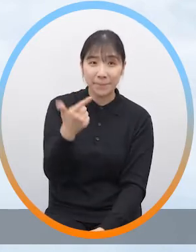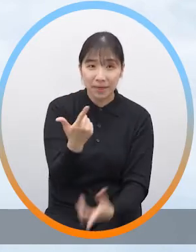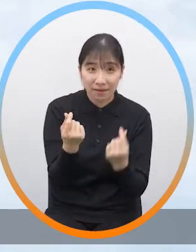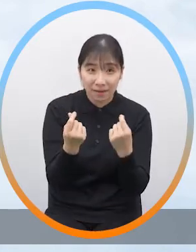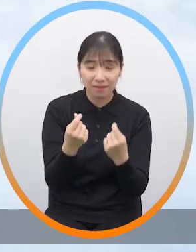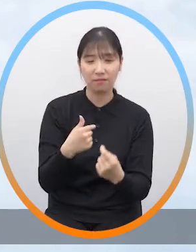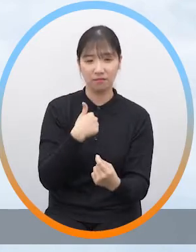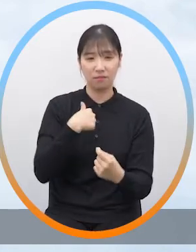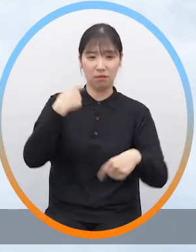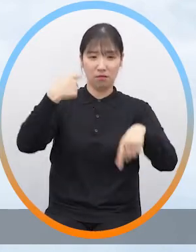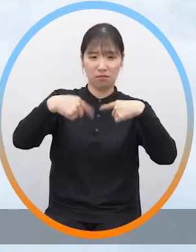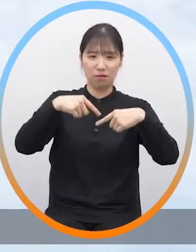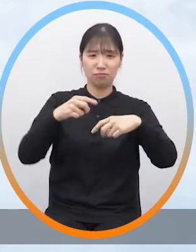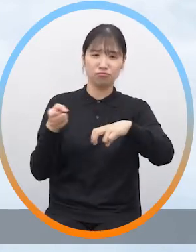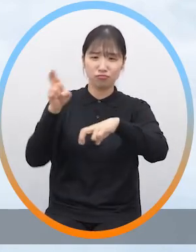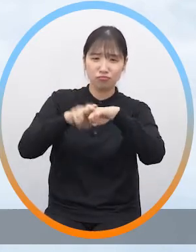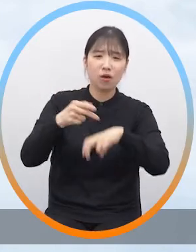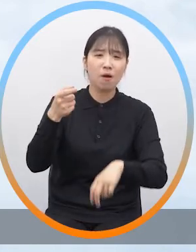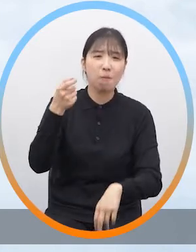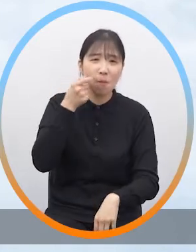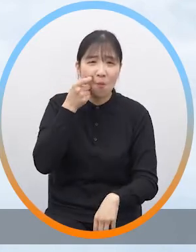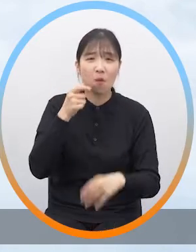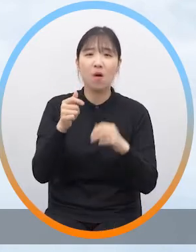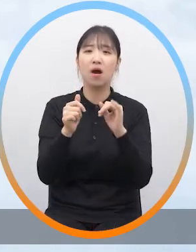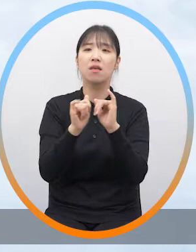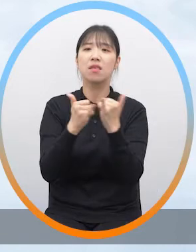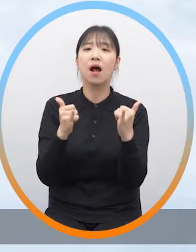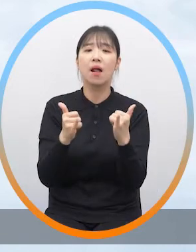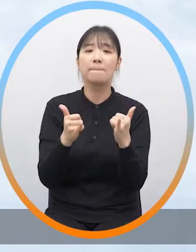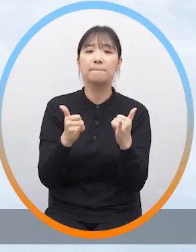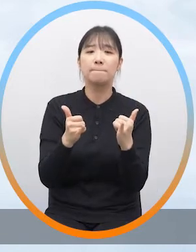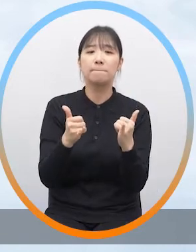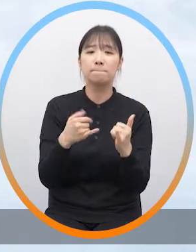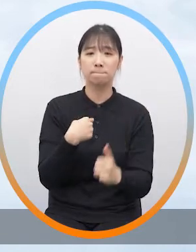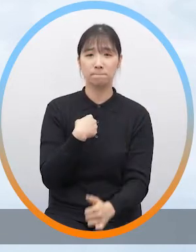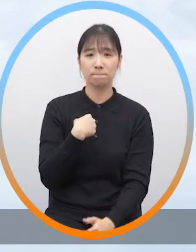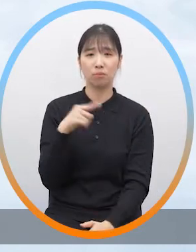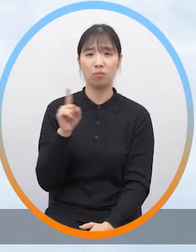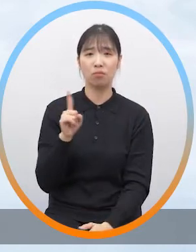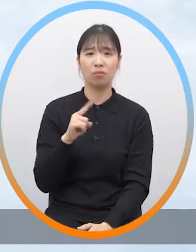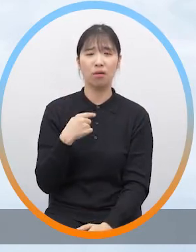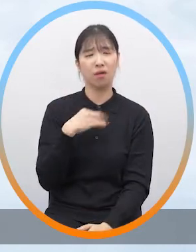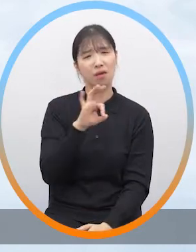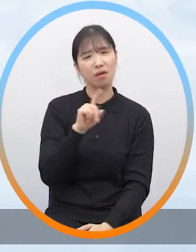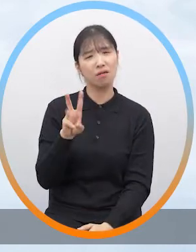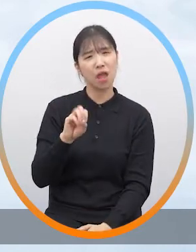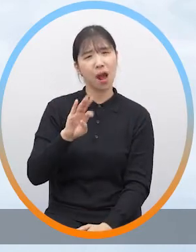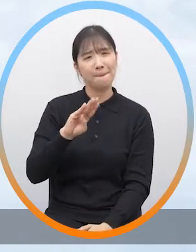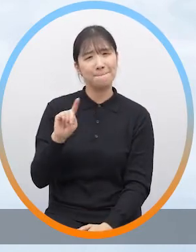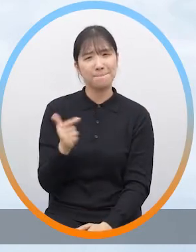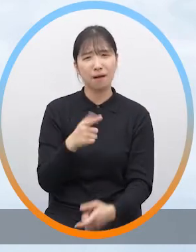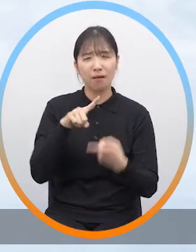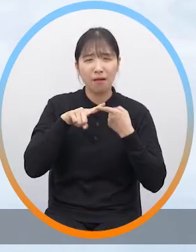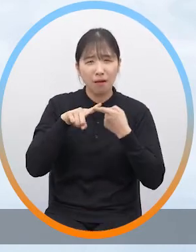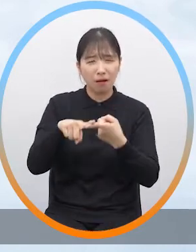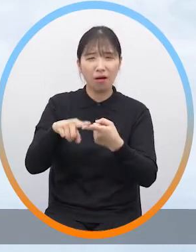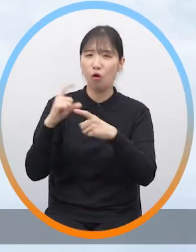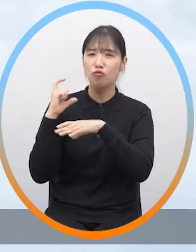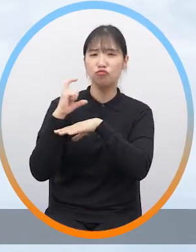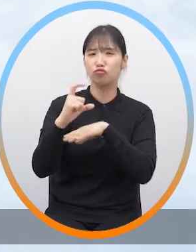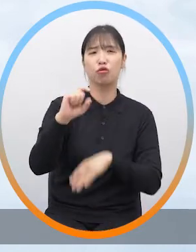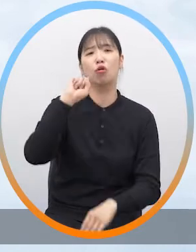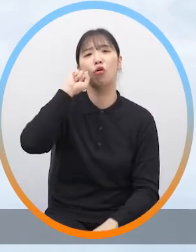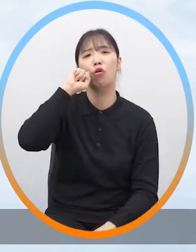그러니까 관직 생활에 오르지 못한 사람들은 어떻게 보면 양반의 지위를 유지하기가